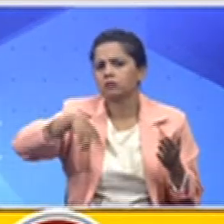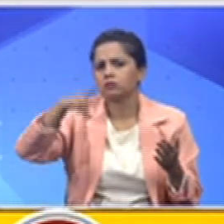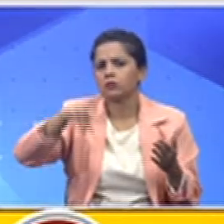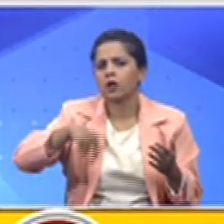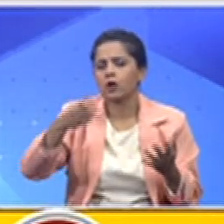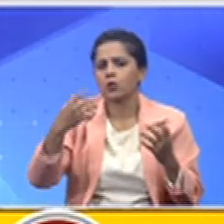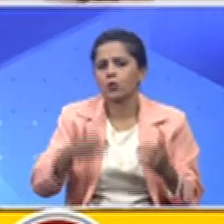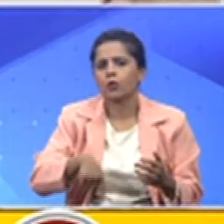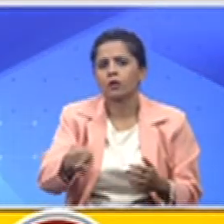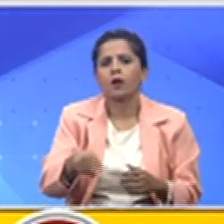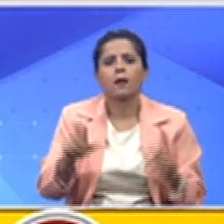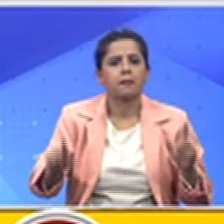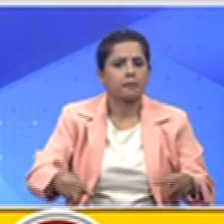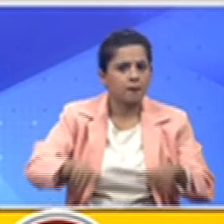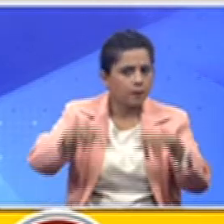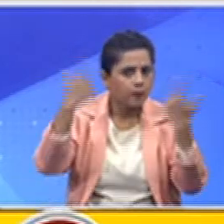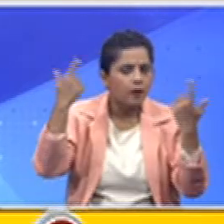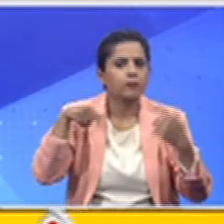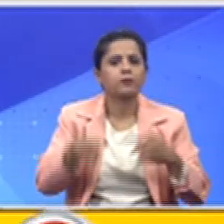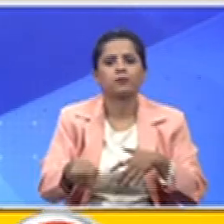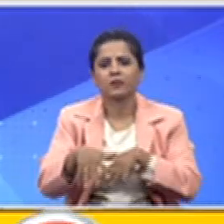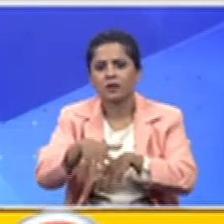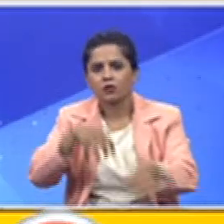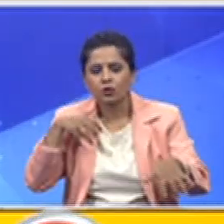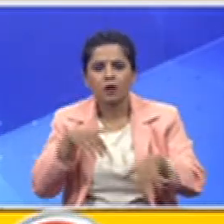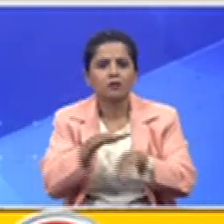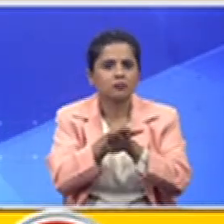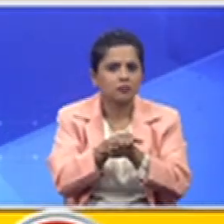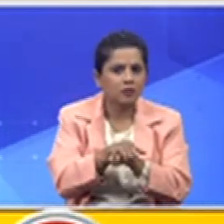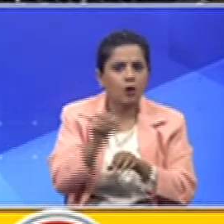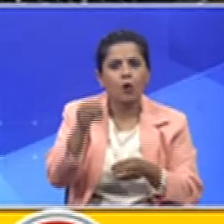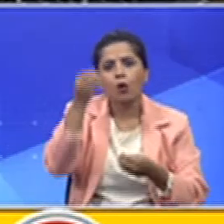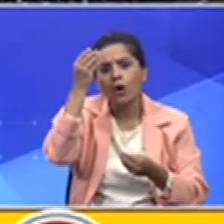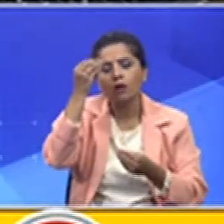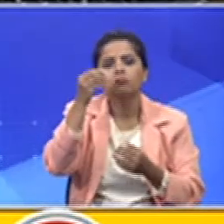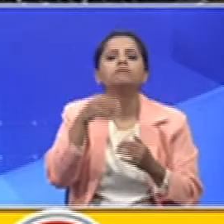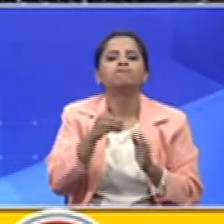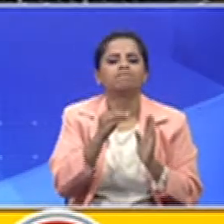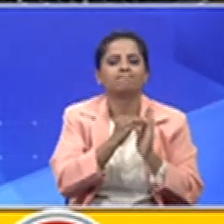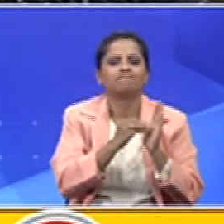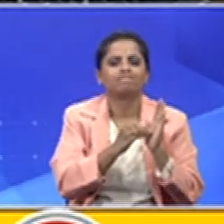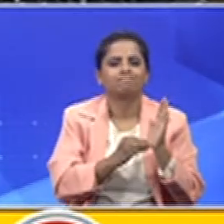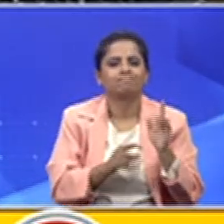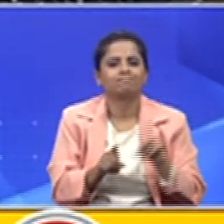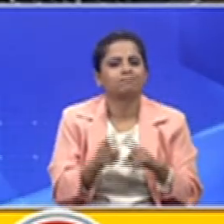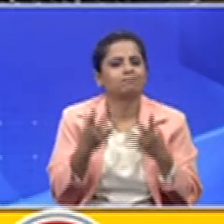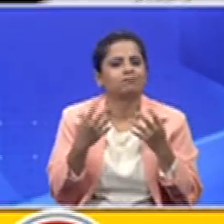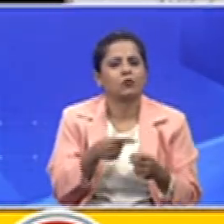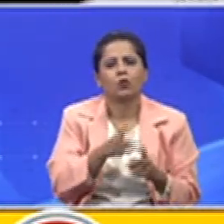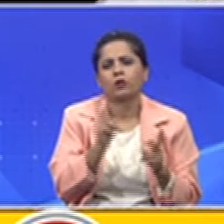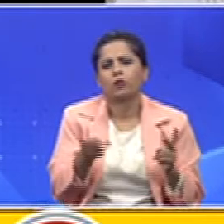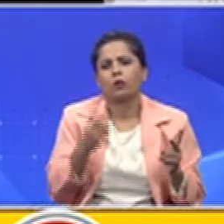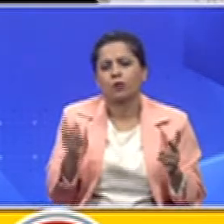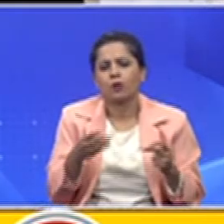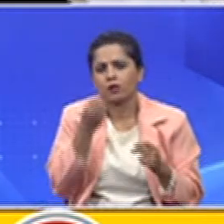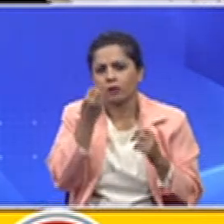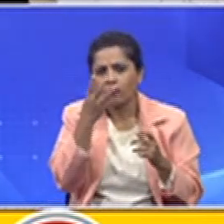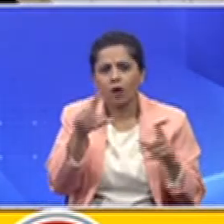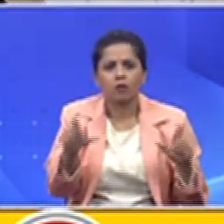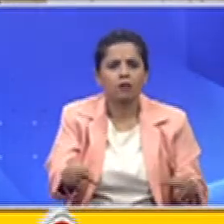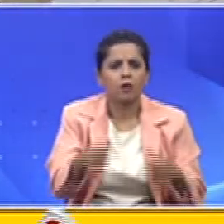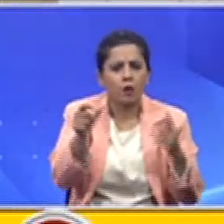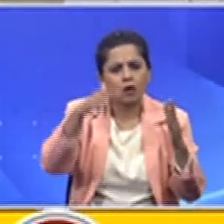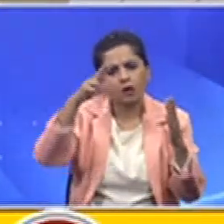जरिए पेड़ पौधों और जीव जंतुओं की जानकारी को संरक्षित करेंगे। वो अलग अलग फ्लोरा और फौना